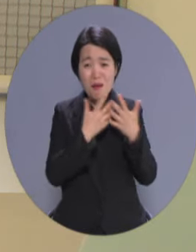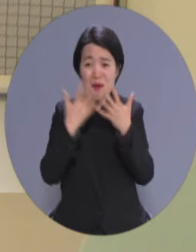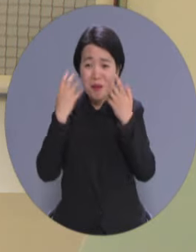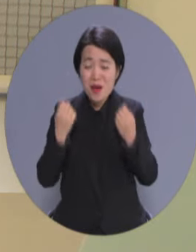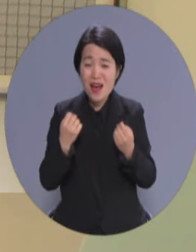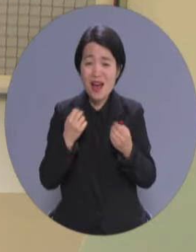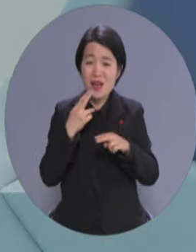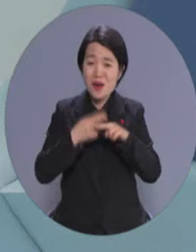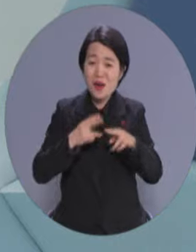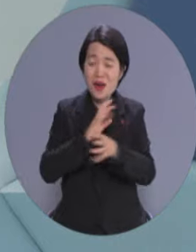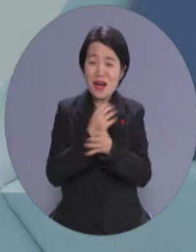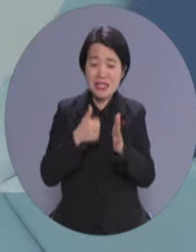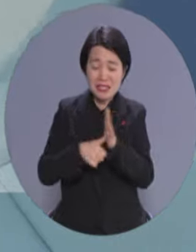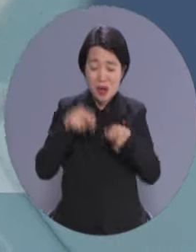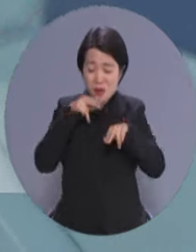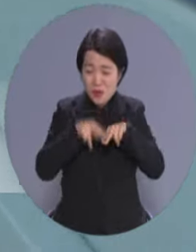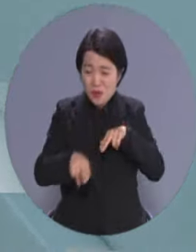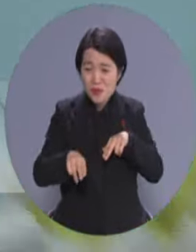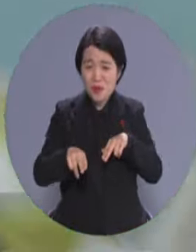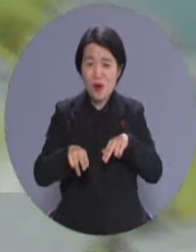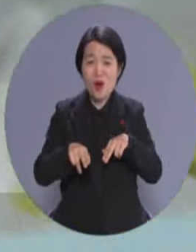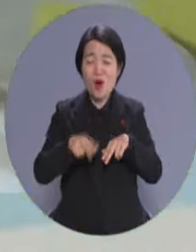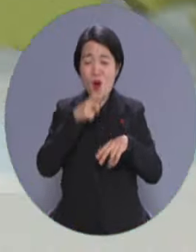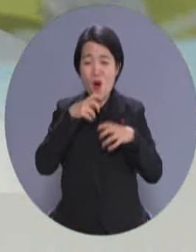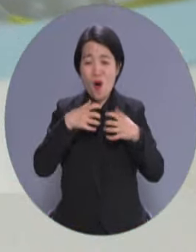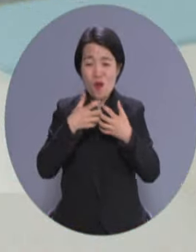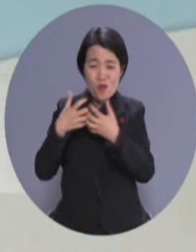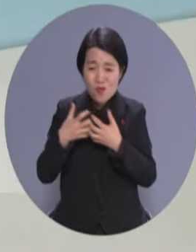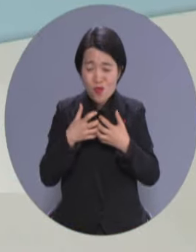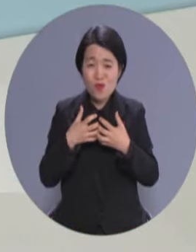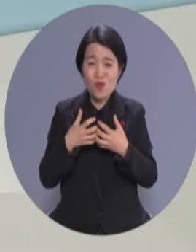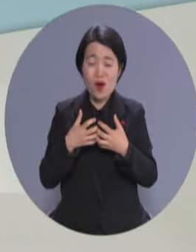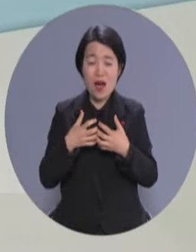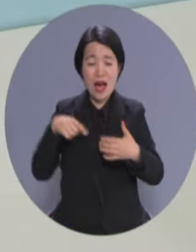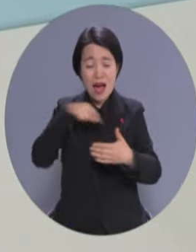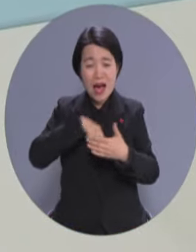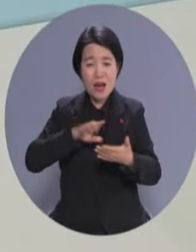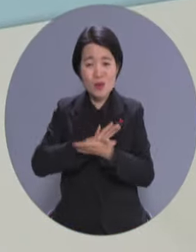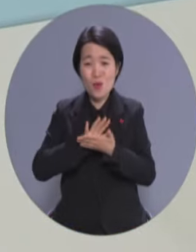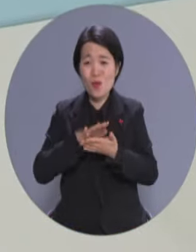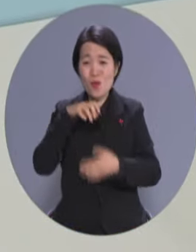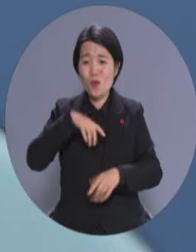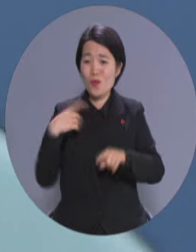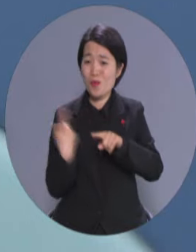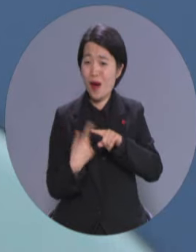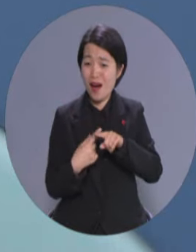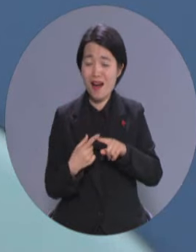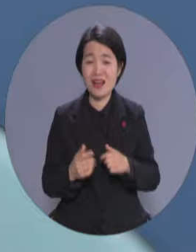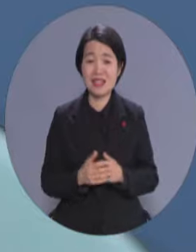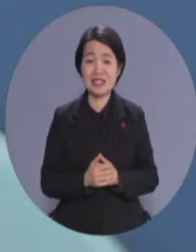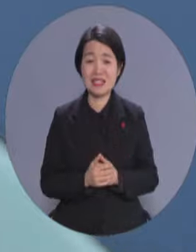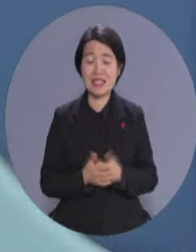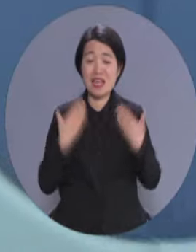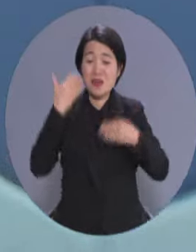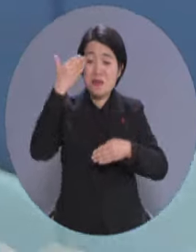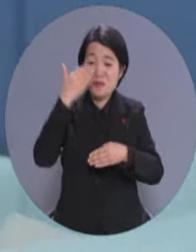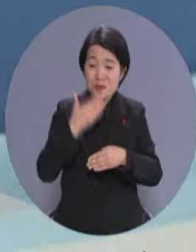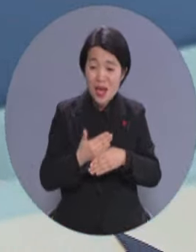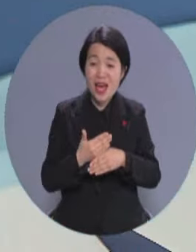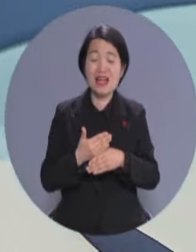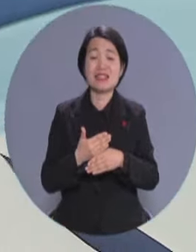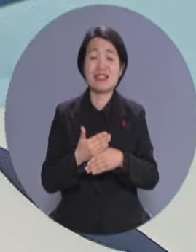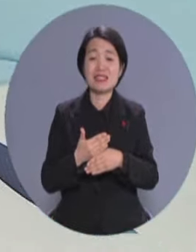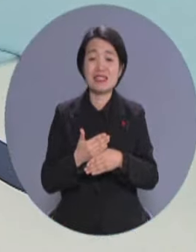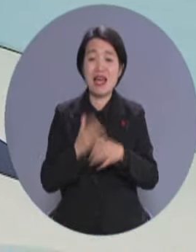소꿉놀이 기구부터 미끄럼틀, 볼, 풀장까지 일반 키즈카페나 다름없습니다. 폐교된 초등학교